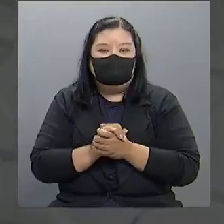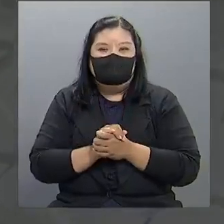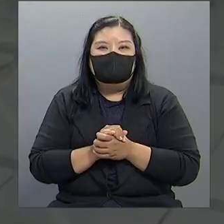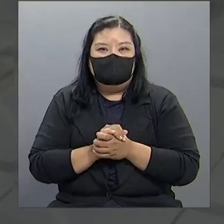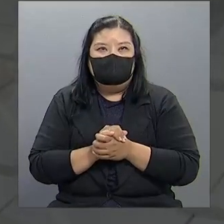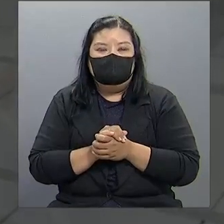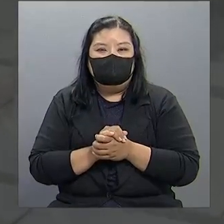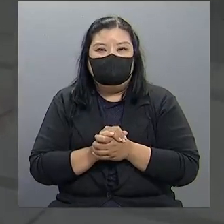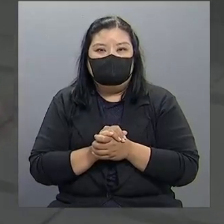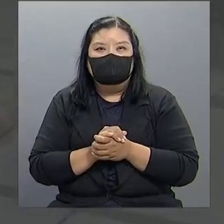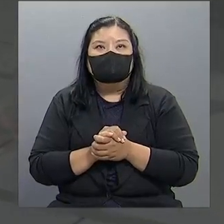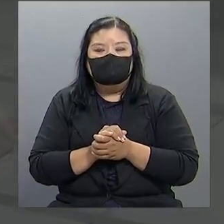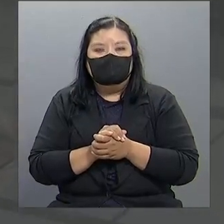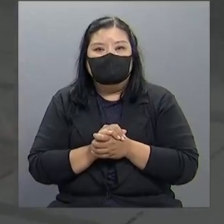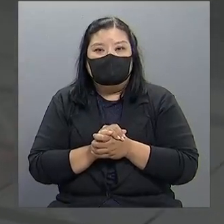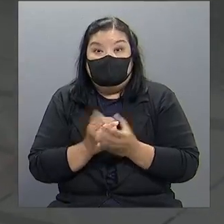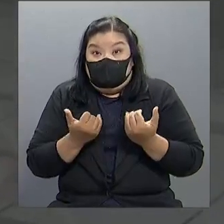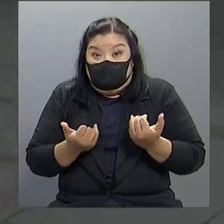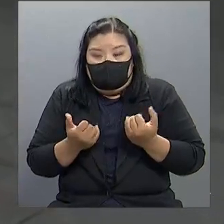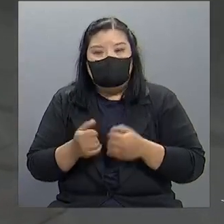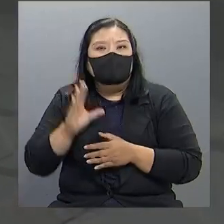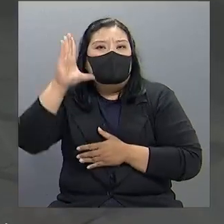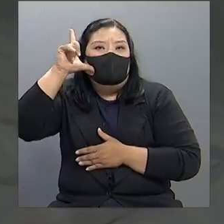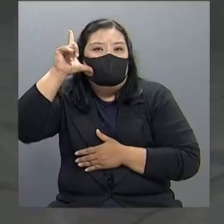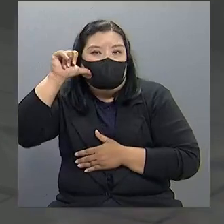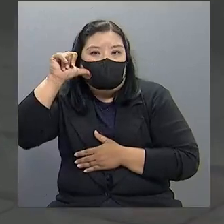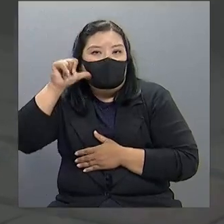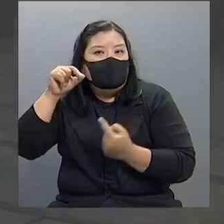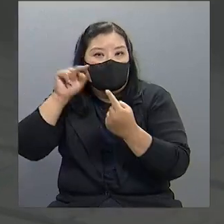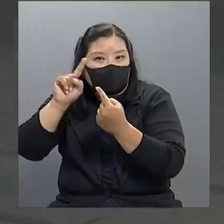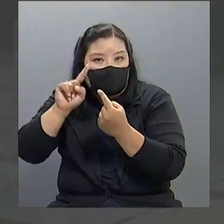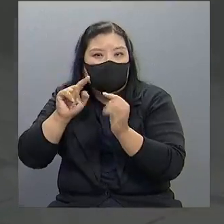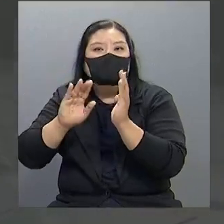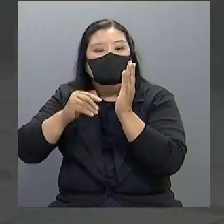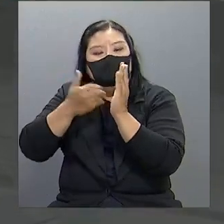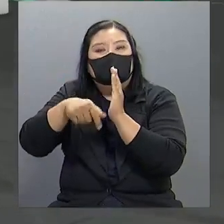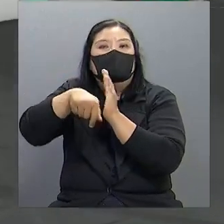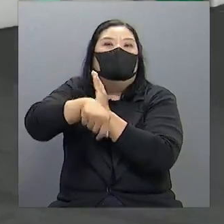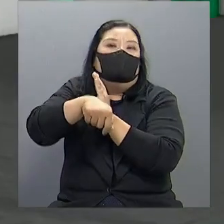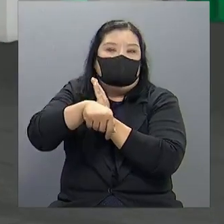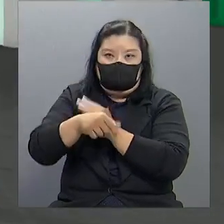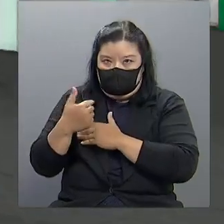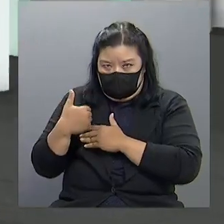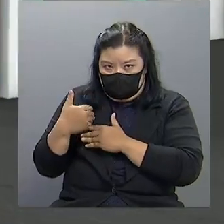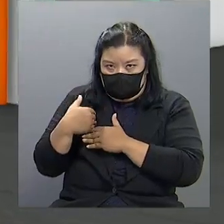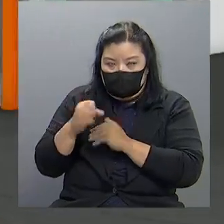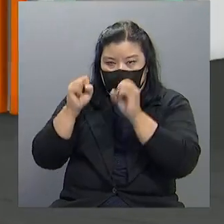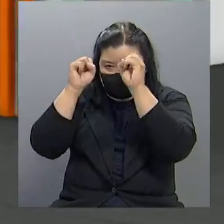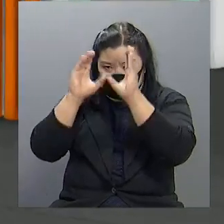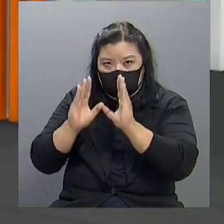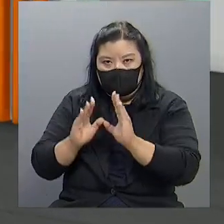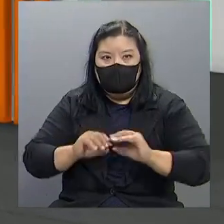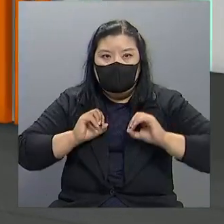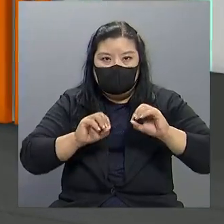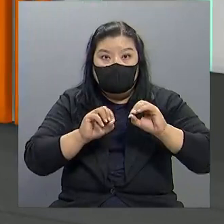ผู้ชมครับจากประเด็นที่ผู้ปกครองนักเรียนในจังหวัดนครศรีธรรมราชนะครับไปร้องเรียนหลังจากถูกผู้ฝึกสอนเทควันโดชักชวนให้โอนเงินเป็น